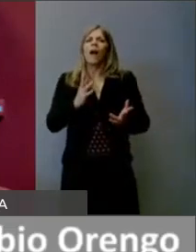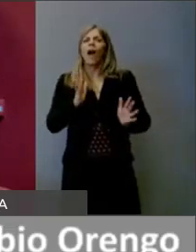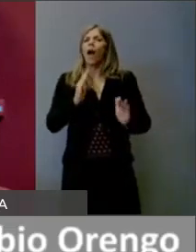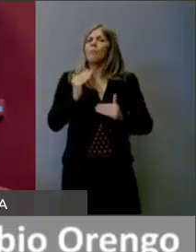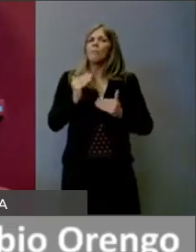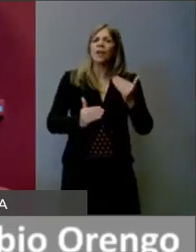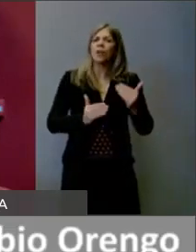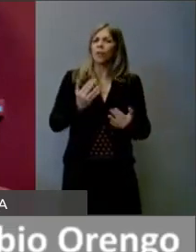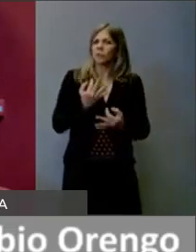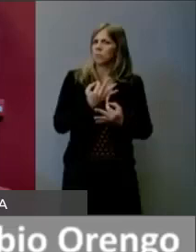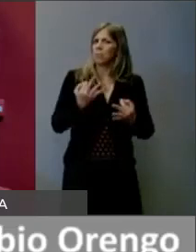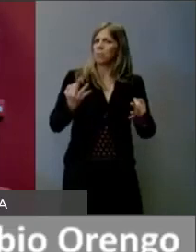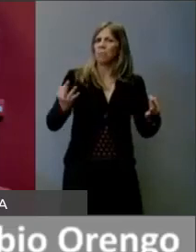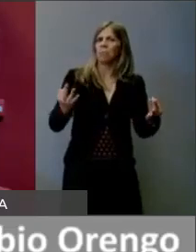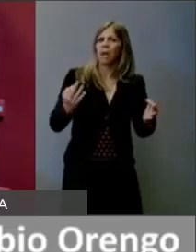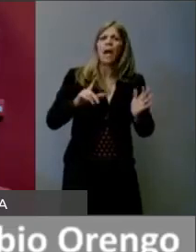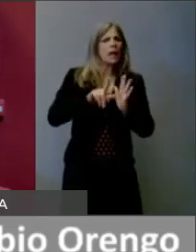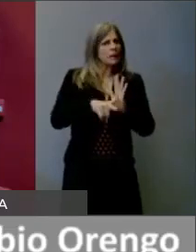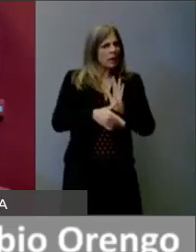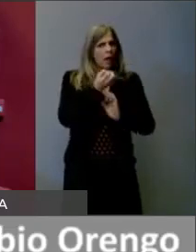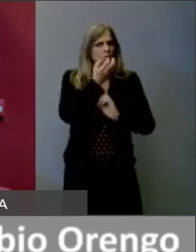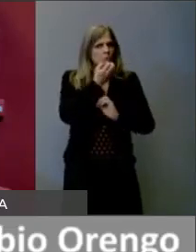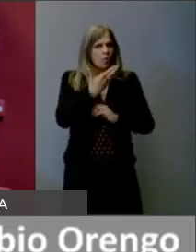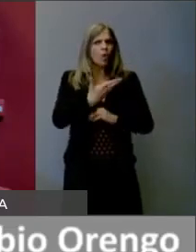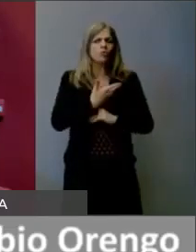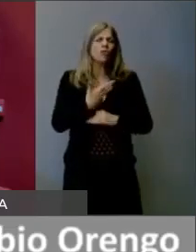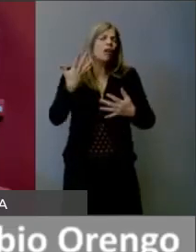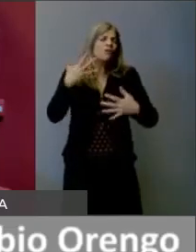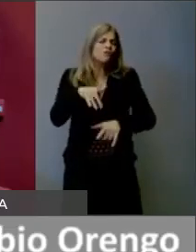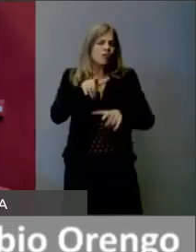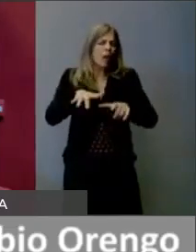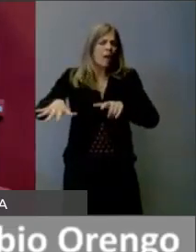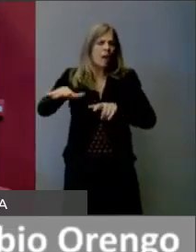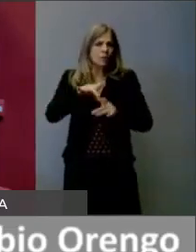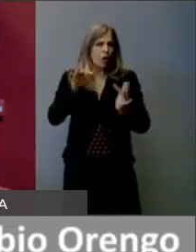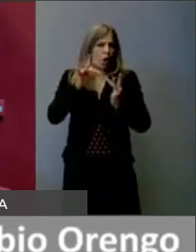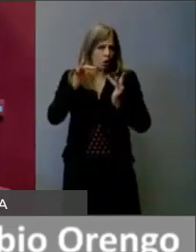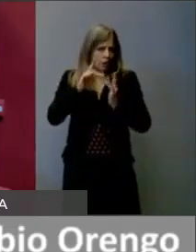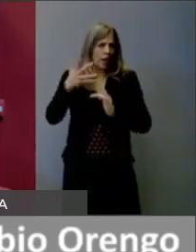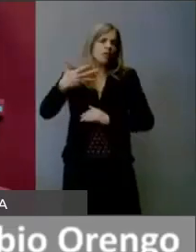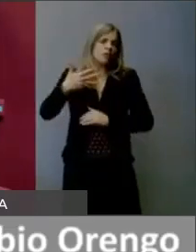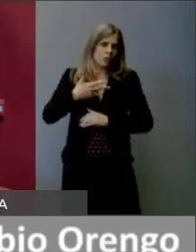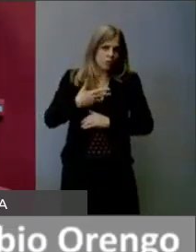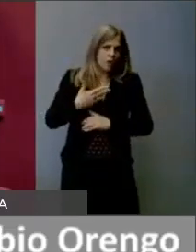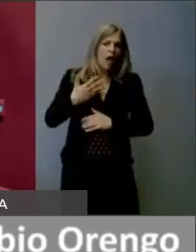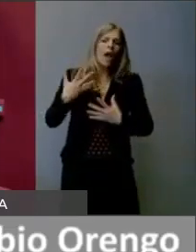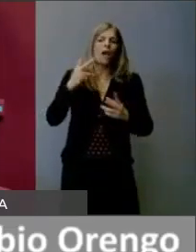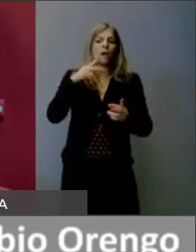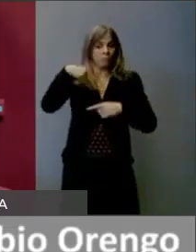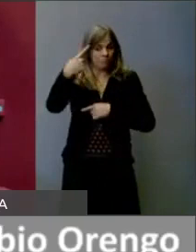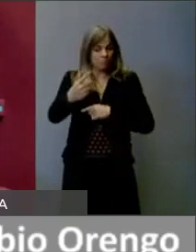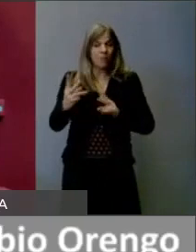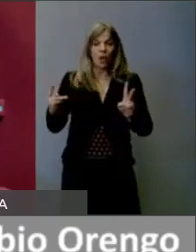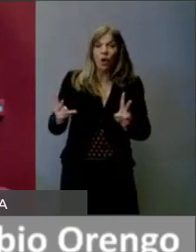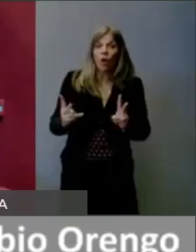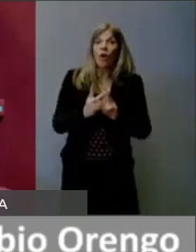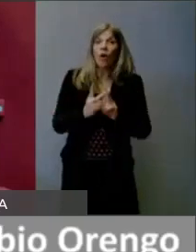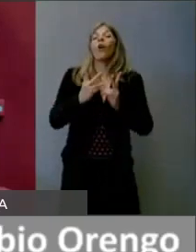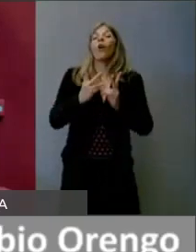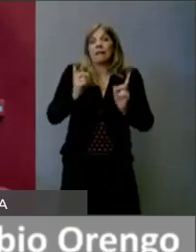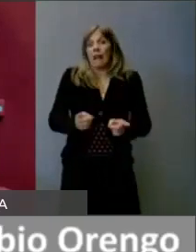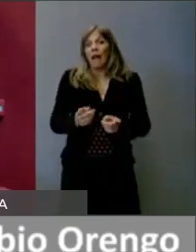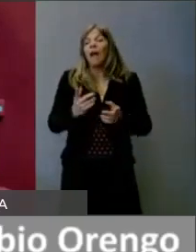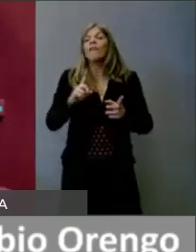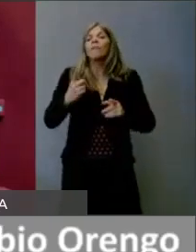ci sono, siamo già in contatto con i cittadini, li incontreremo e decideremo insieme cosa preferiscono fare. Se ci sarà